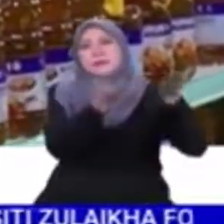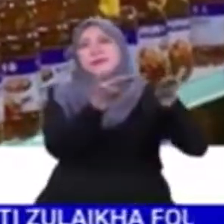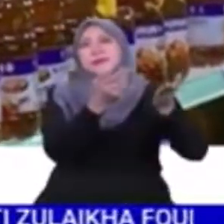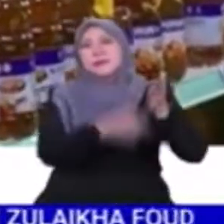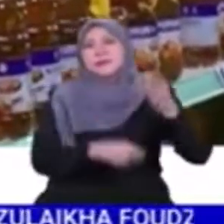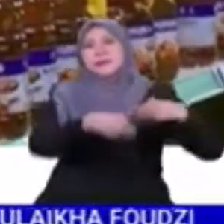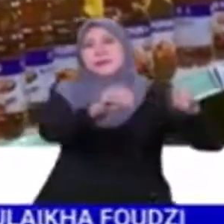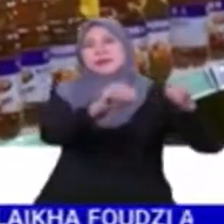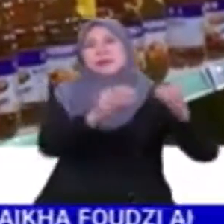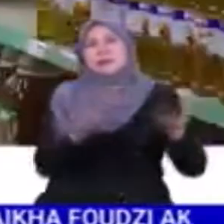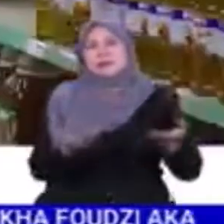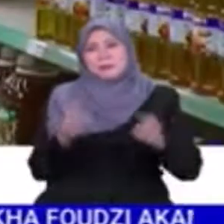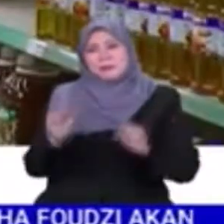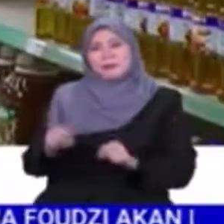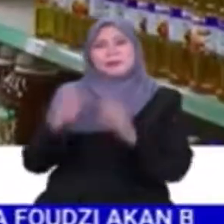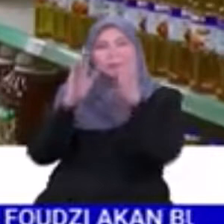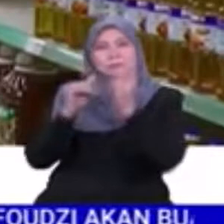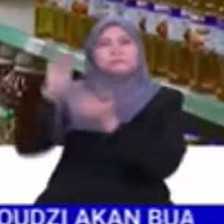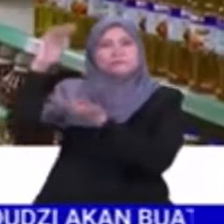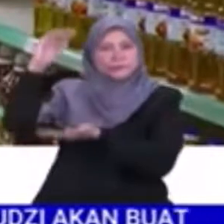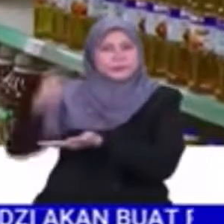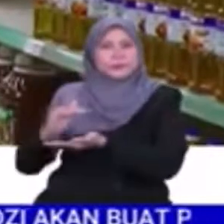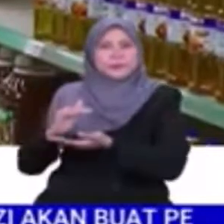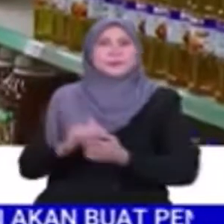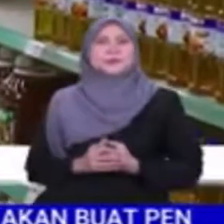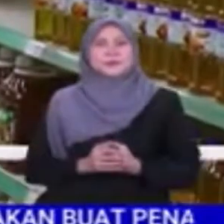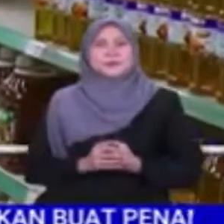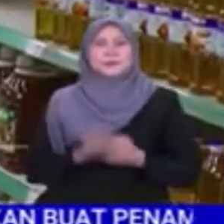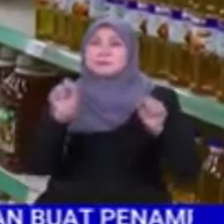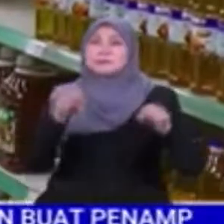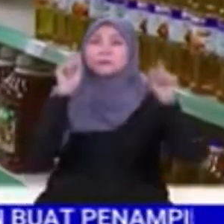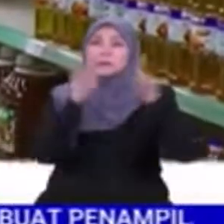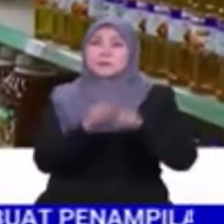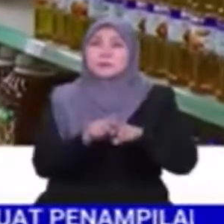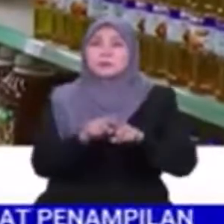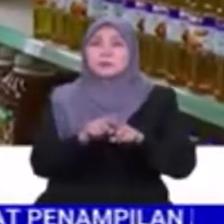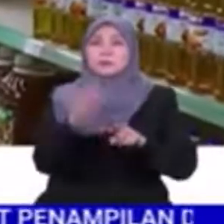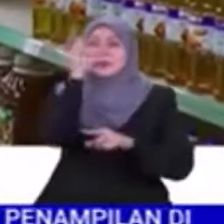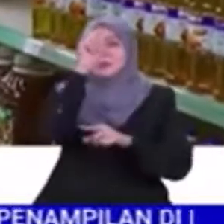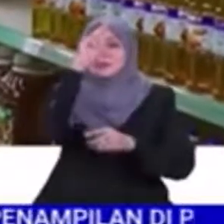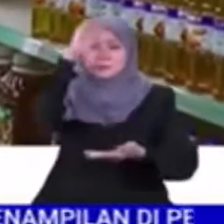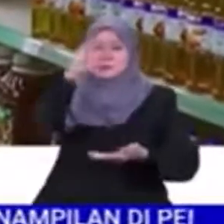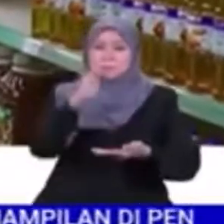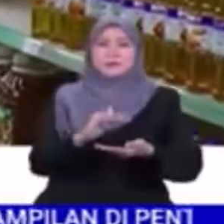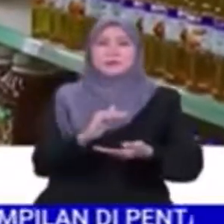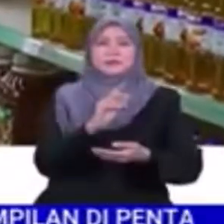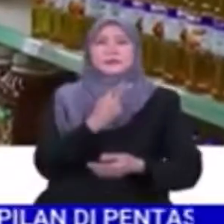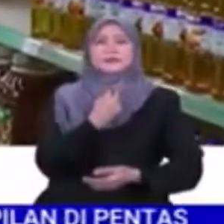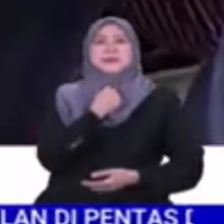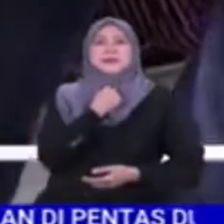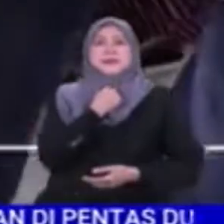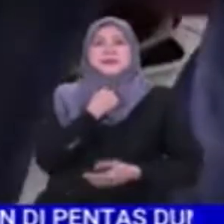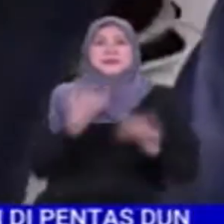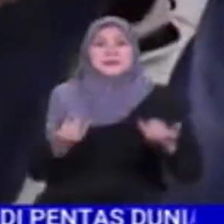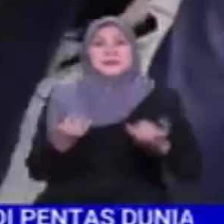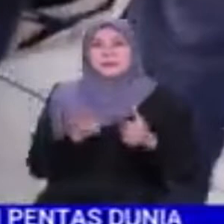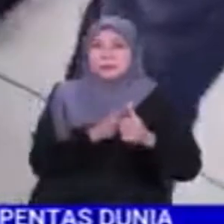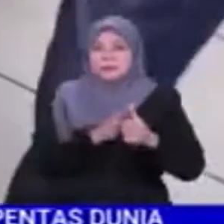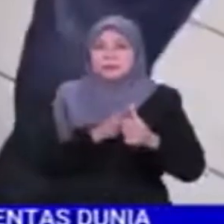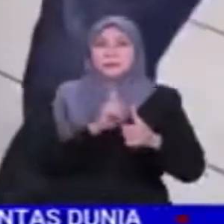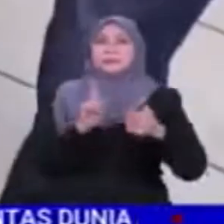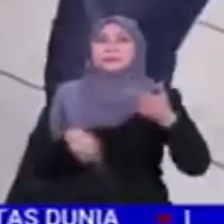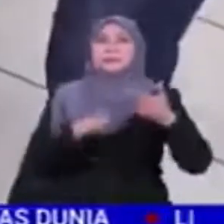harap boleh turun lah. Tapi kalau kita memang agak setujulah kerajaan turun harga sebab memang agak terkesan. Satu lagi, pertama.